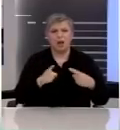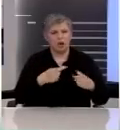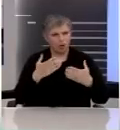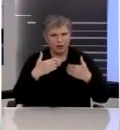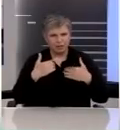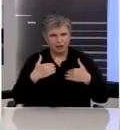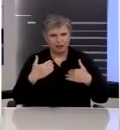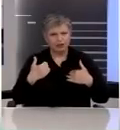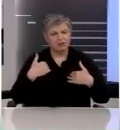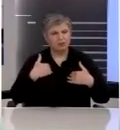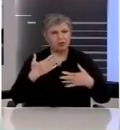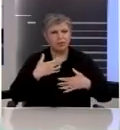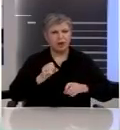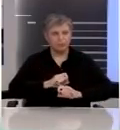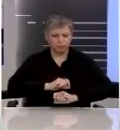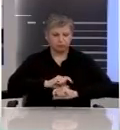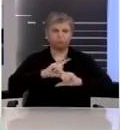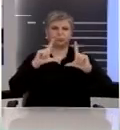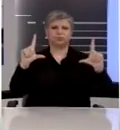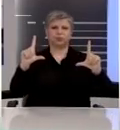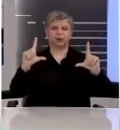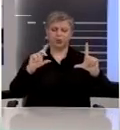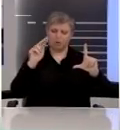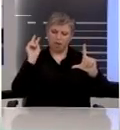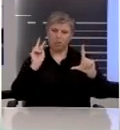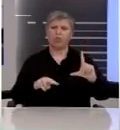σήμερα, για να υπερασπιστώ το φως. Γιατί